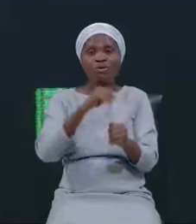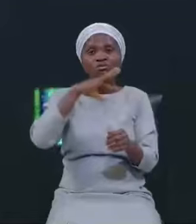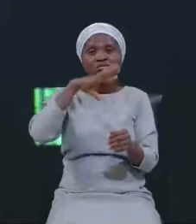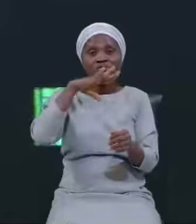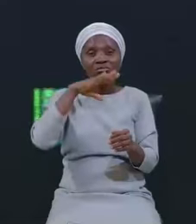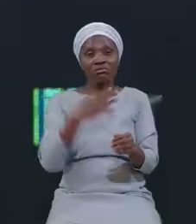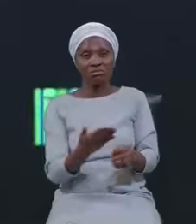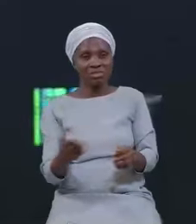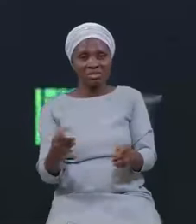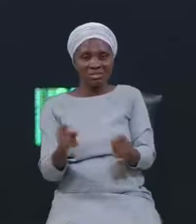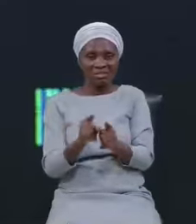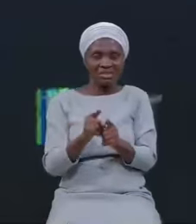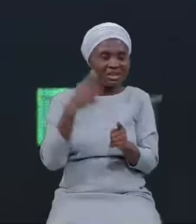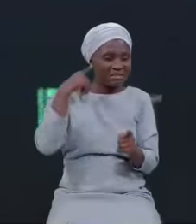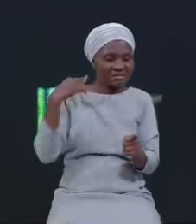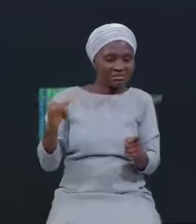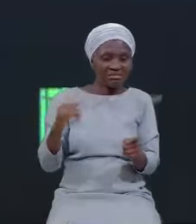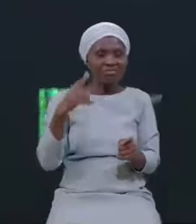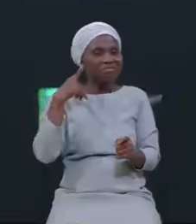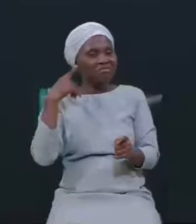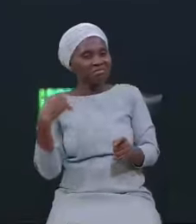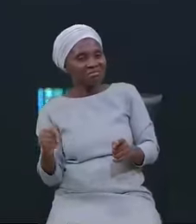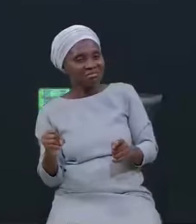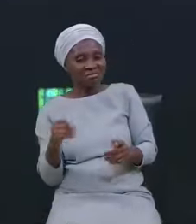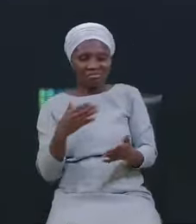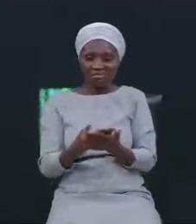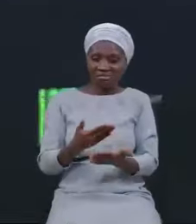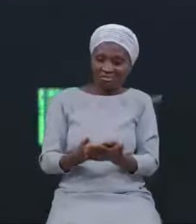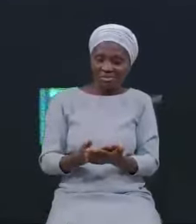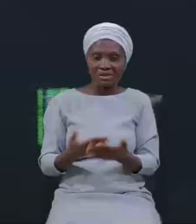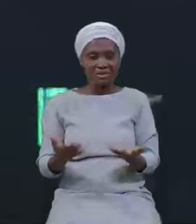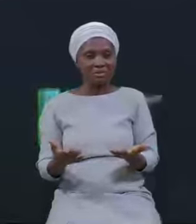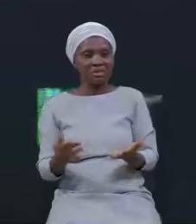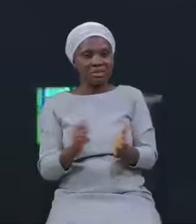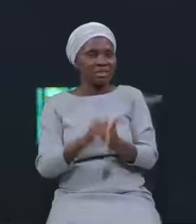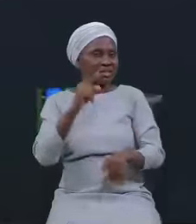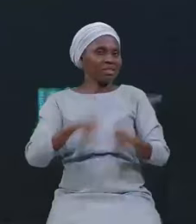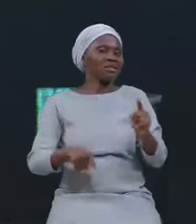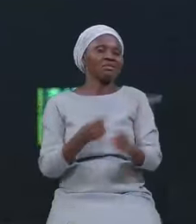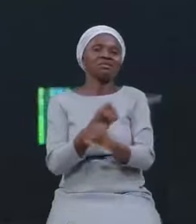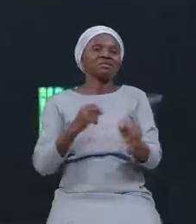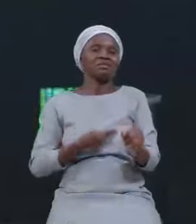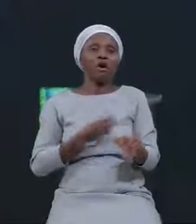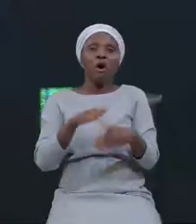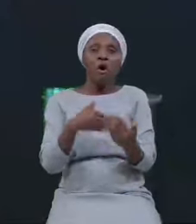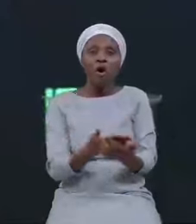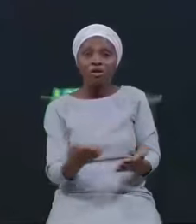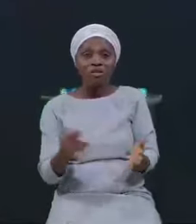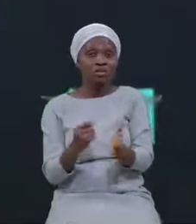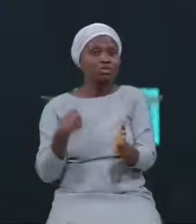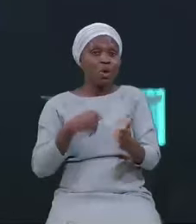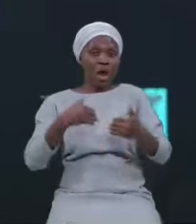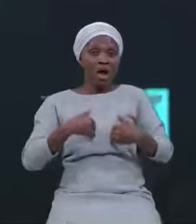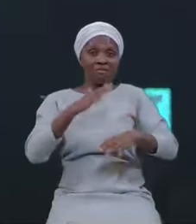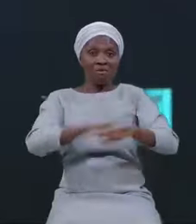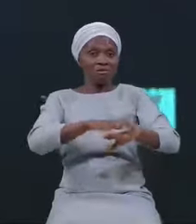l'argent, les devises, ça ne peut pas sauver. Les choses que nous avons sur la terre, les choses pour lesquelles nous